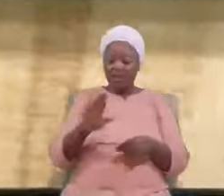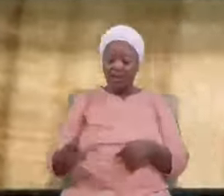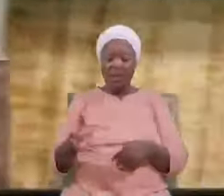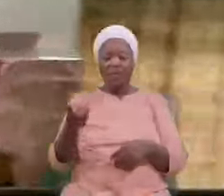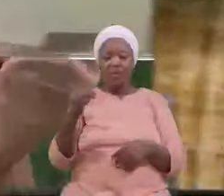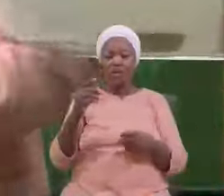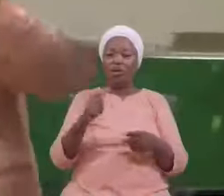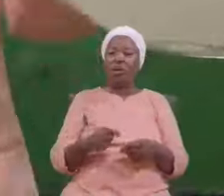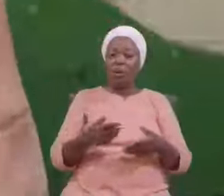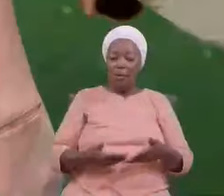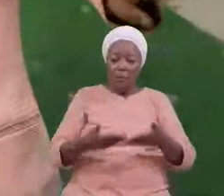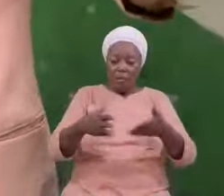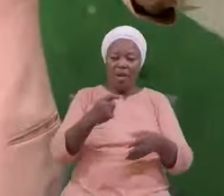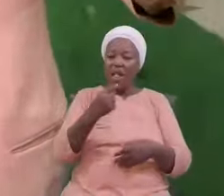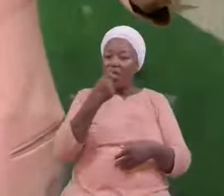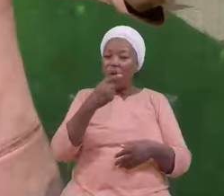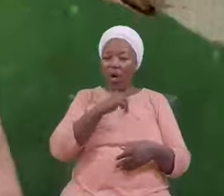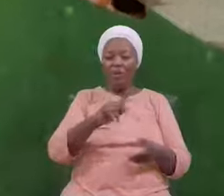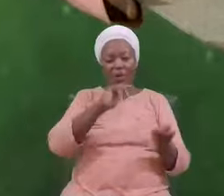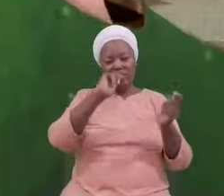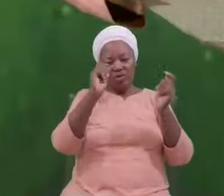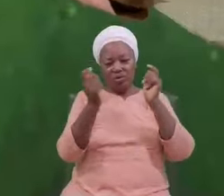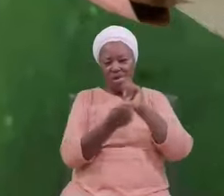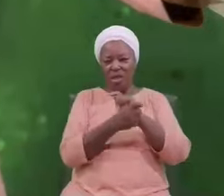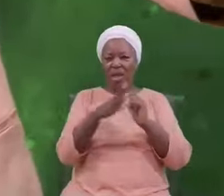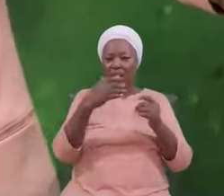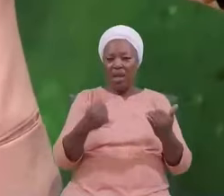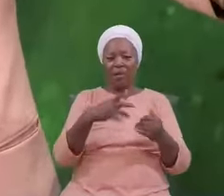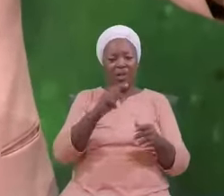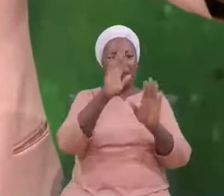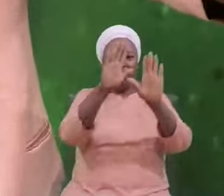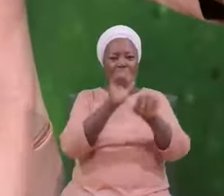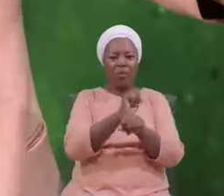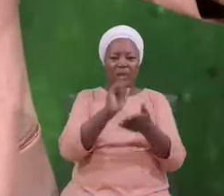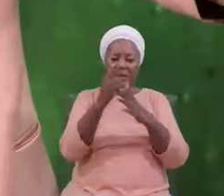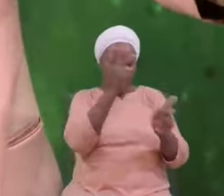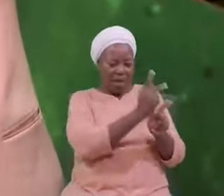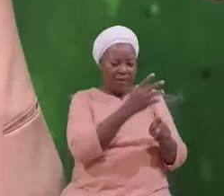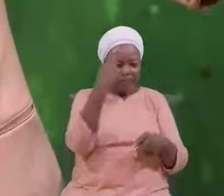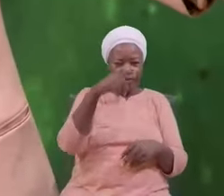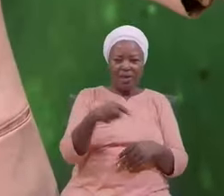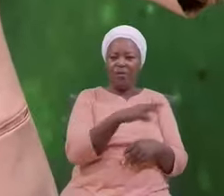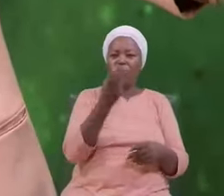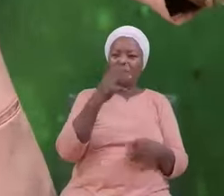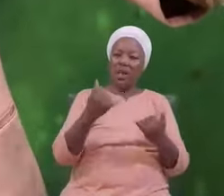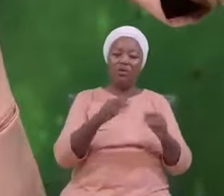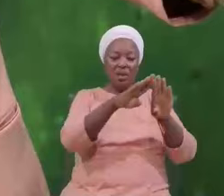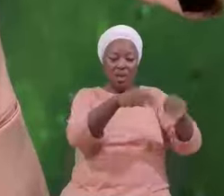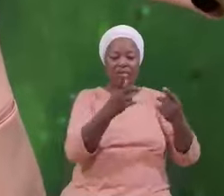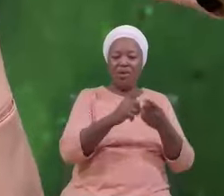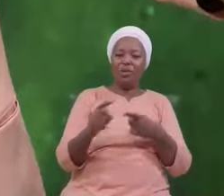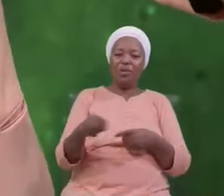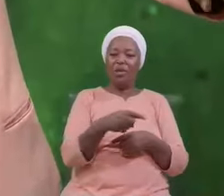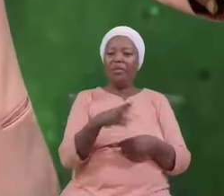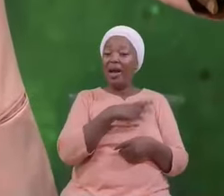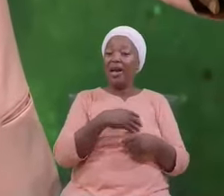était né, la langue était réformée. Alors le miracle qui lui a été réservé, lui a été donné. Et